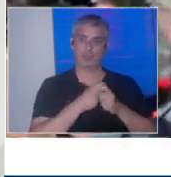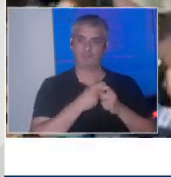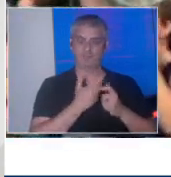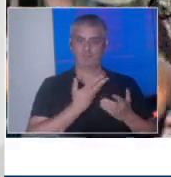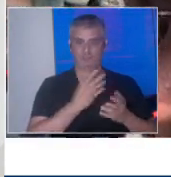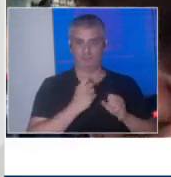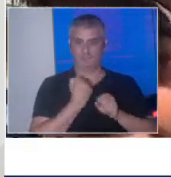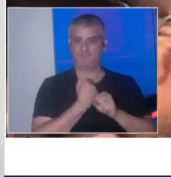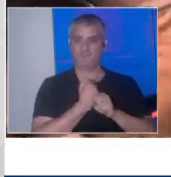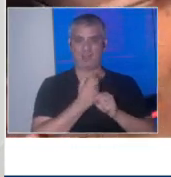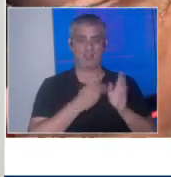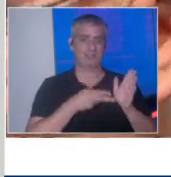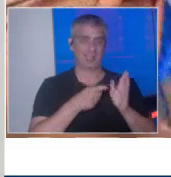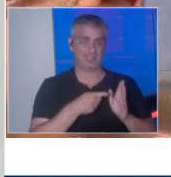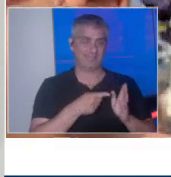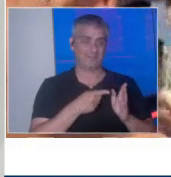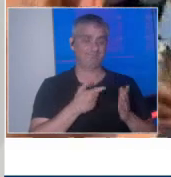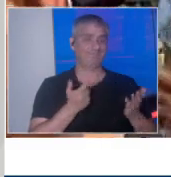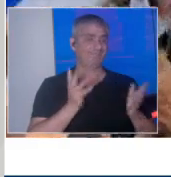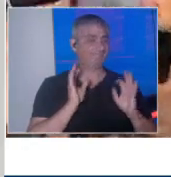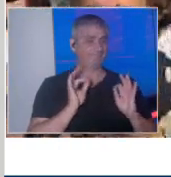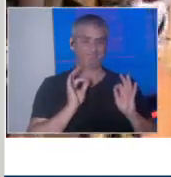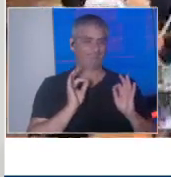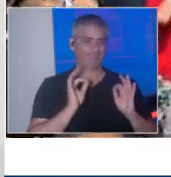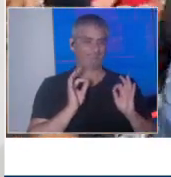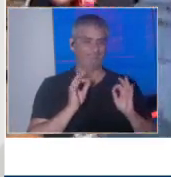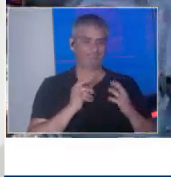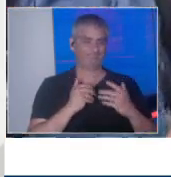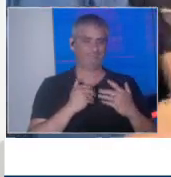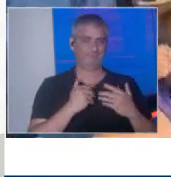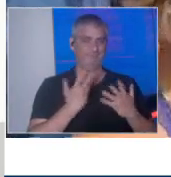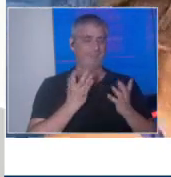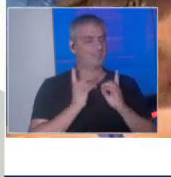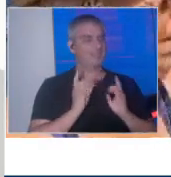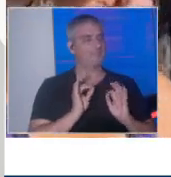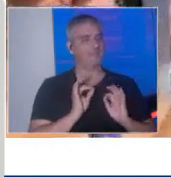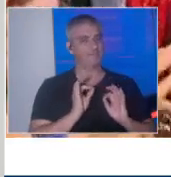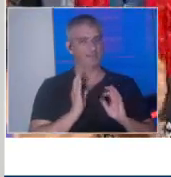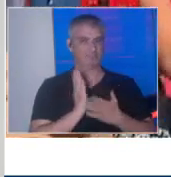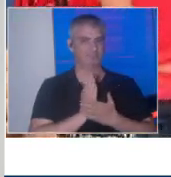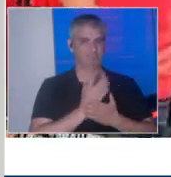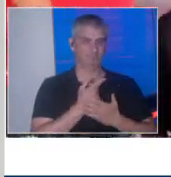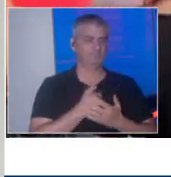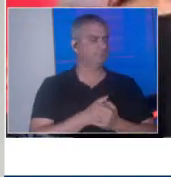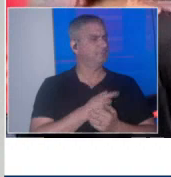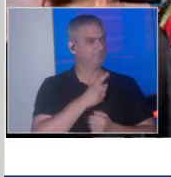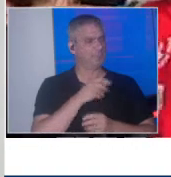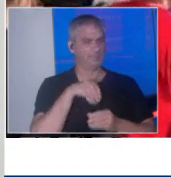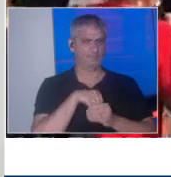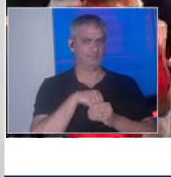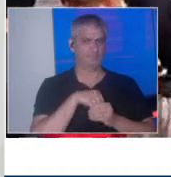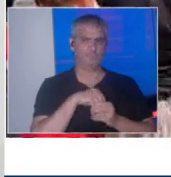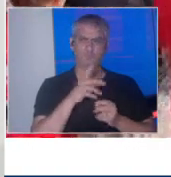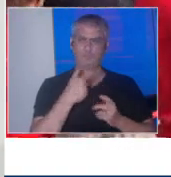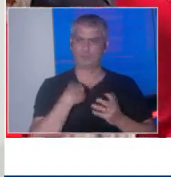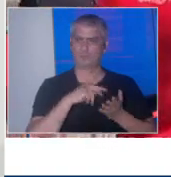את הרכבת הקלה, אבל למען האמת אין להם הרבה דרכים באמת להיערך לזה, או שה... זה גם חלק מהעניין